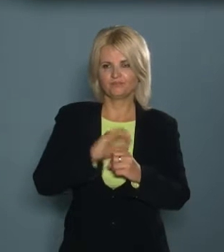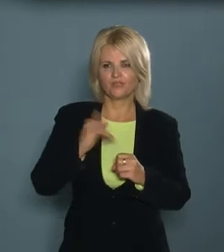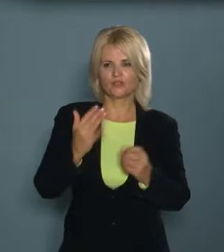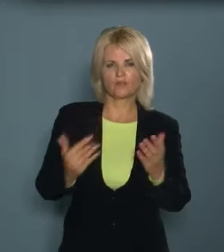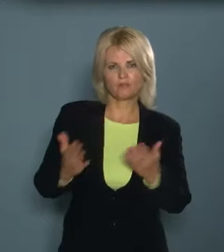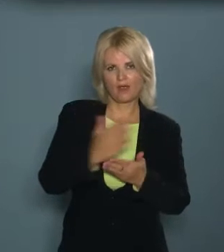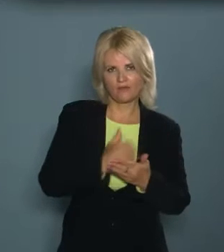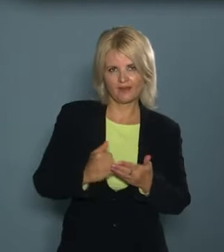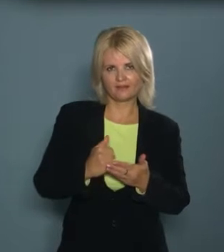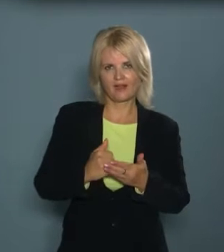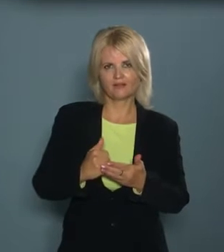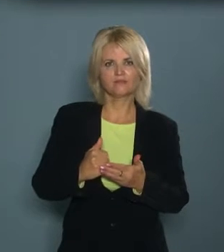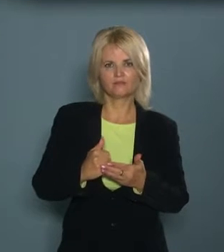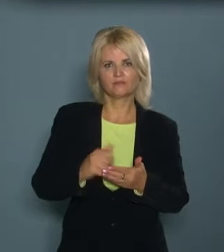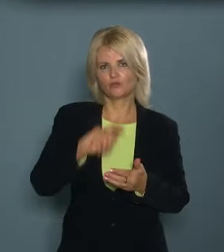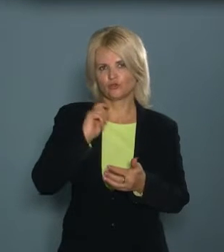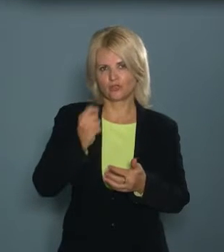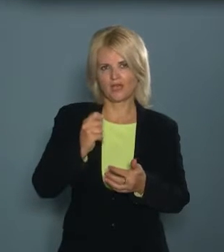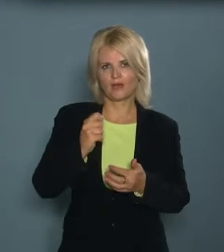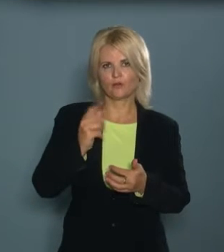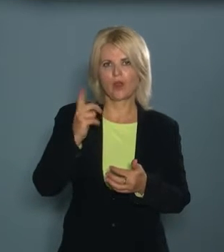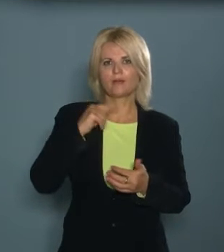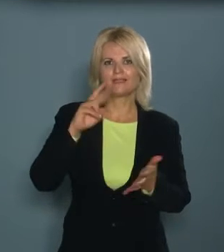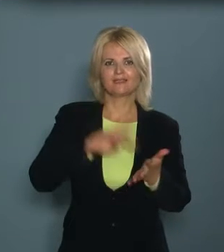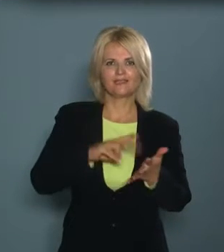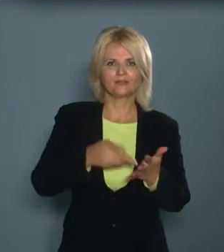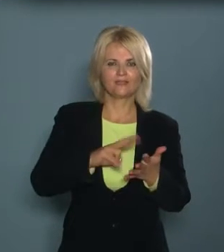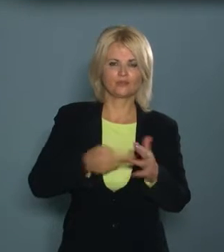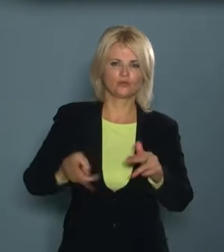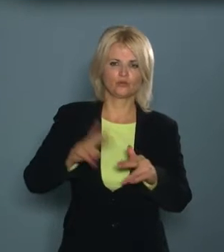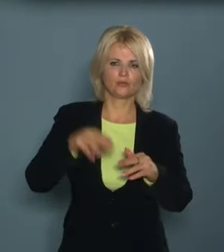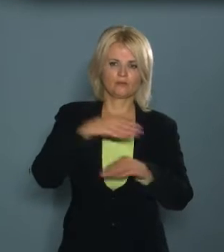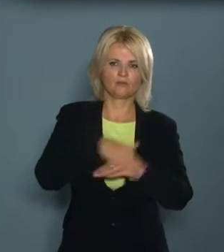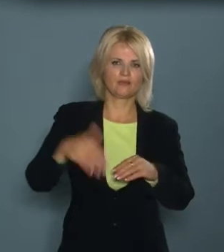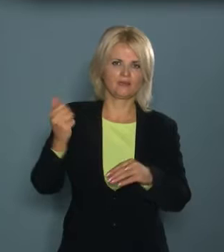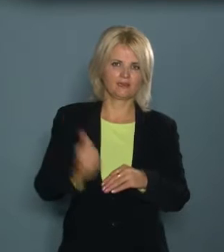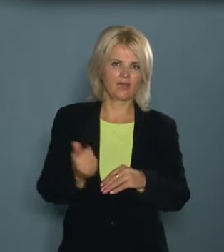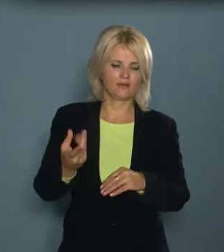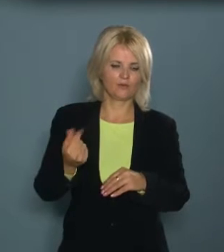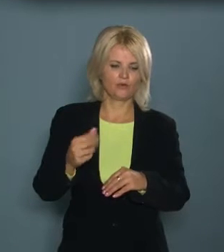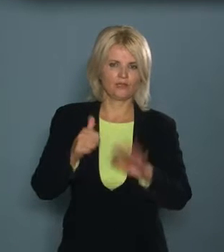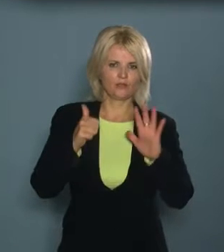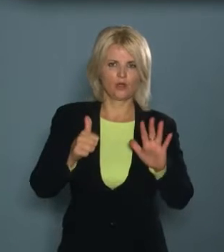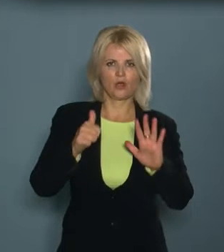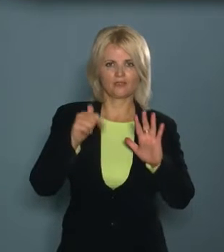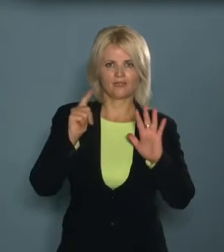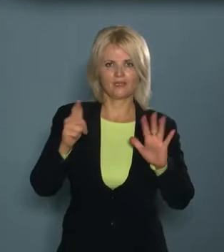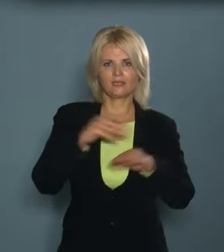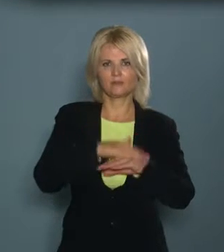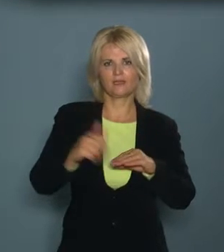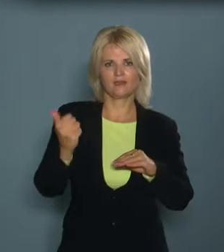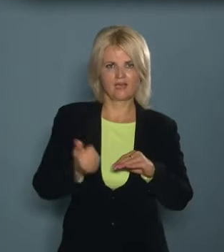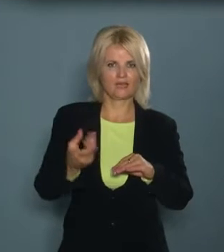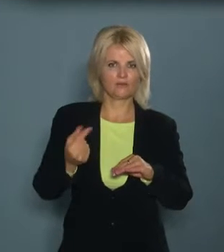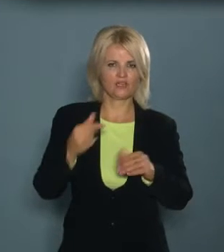bevételeket nagyságrendileg tudjuk teljesíteni, amiket terveztünk. Hát azért ez több milliárd forint, mert egy 6-7 milliárdos